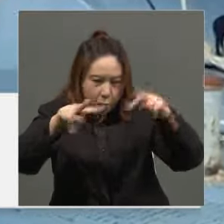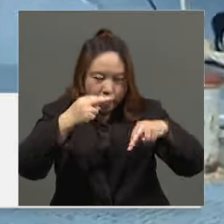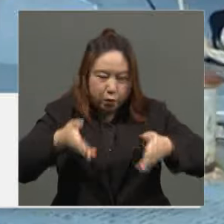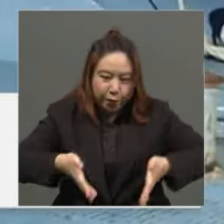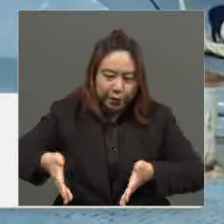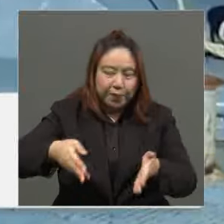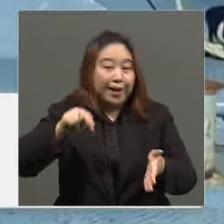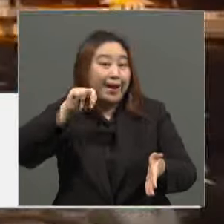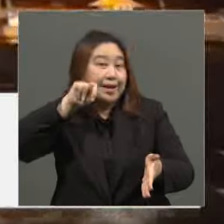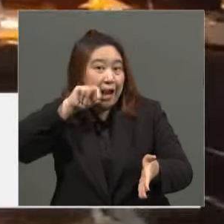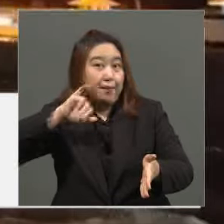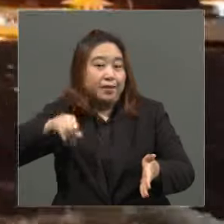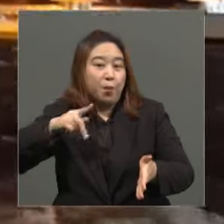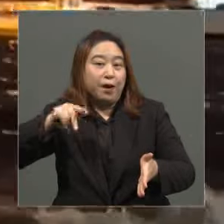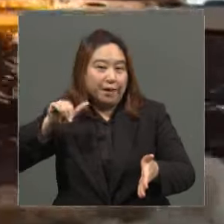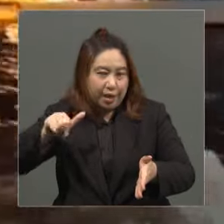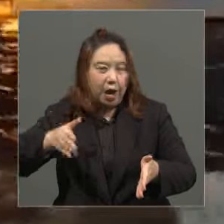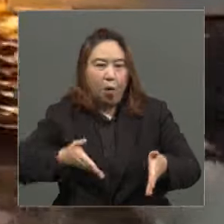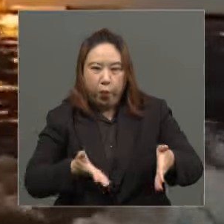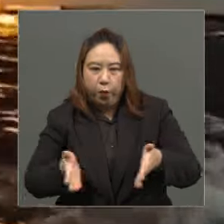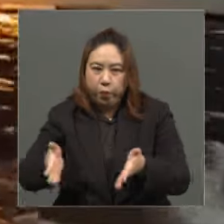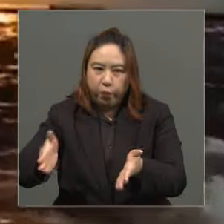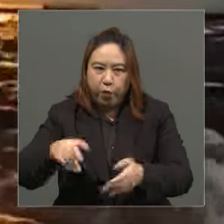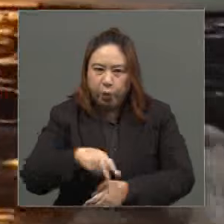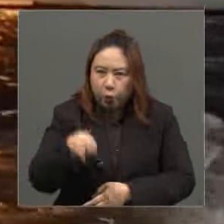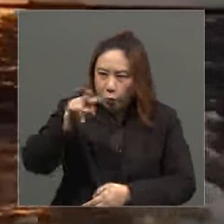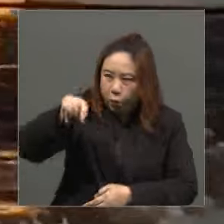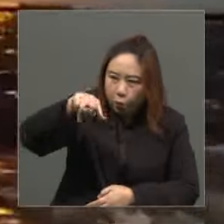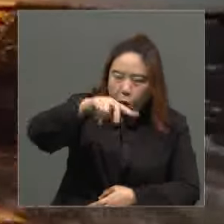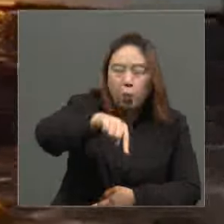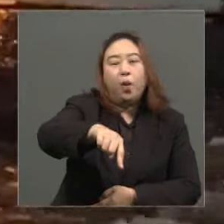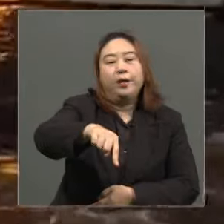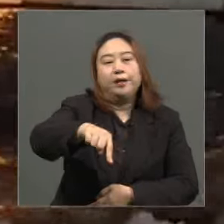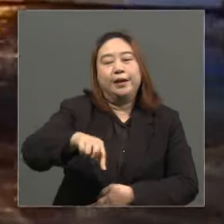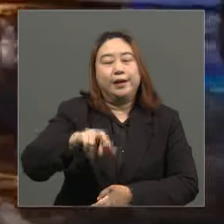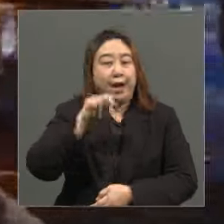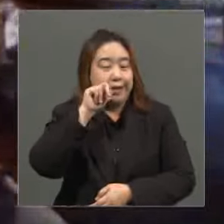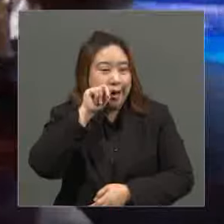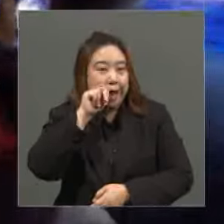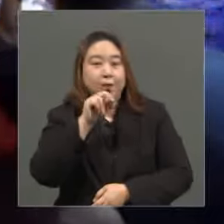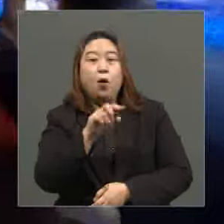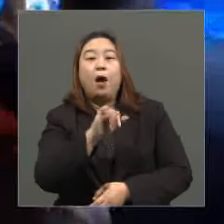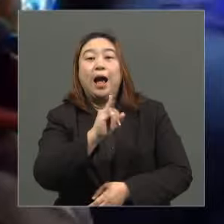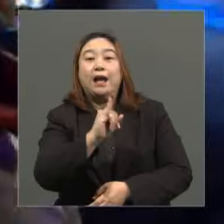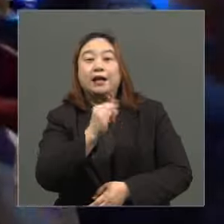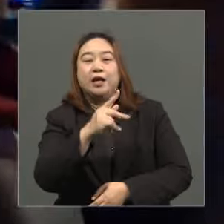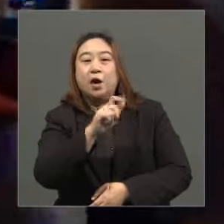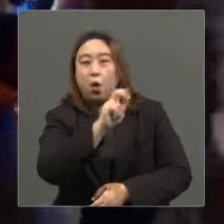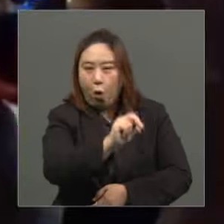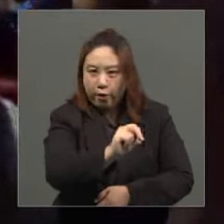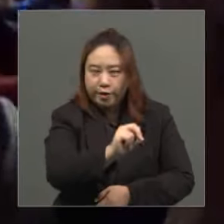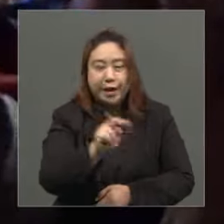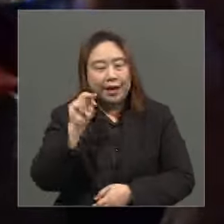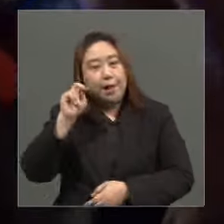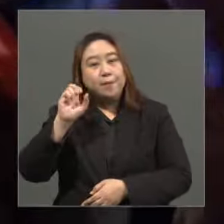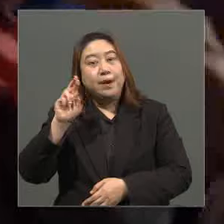แม่น้ำเจ้าพระยาไปยังสถานที่จัดงานลอยกระทงที่ไอคอนสยามและท่าน้ำรัฐสภาเกียรติกายจากนั้นก็เดินทางไปยังวั